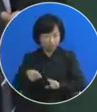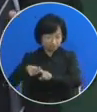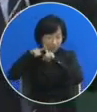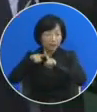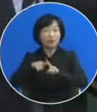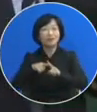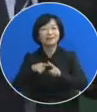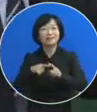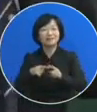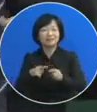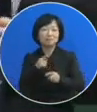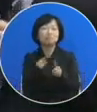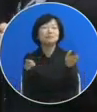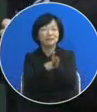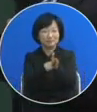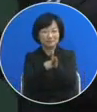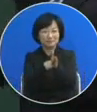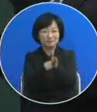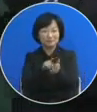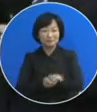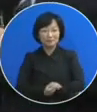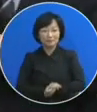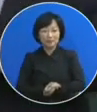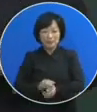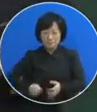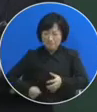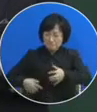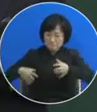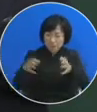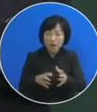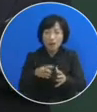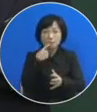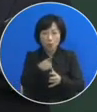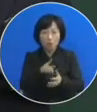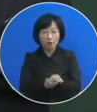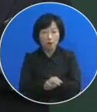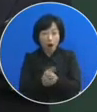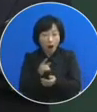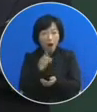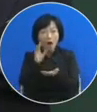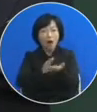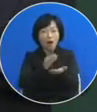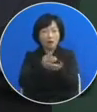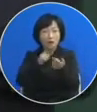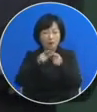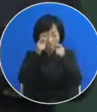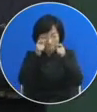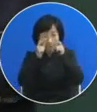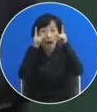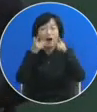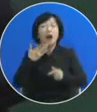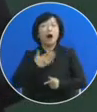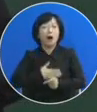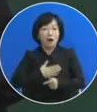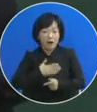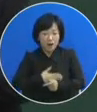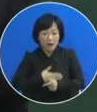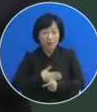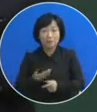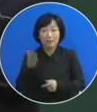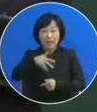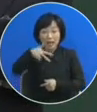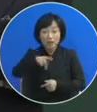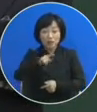that so? 이 믿음입니다. It's this faith. 일심은 아란 걸 말하고. One heart means that you know. 예, 전심이라고 하는